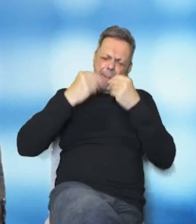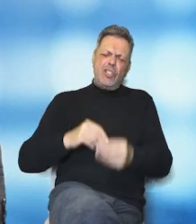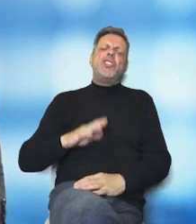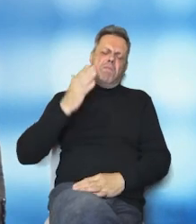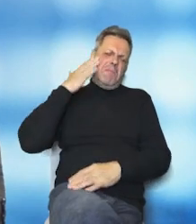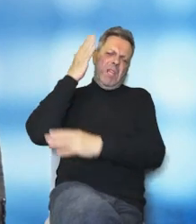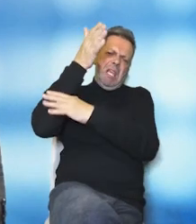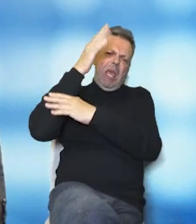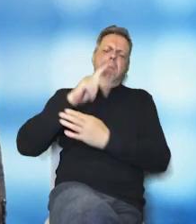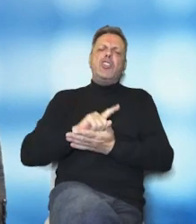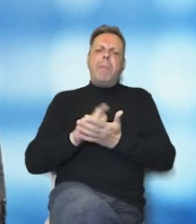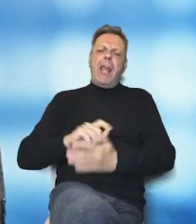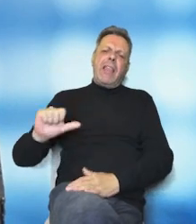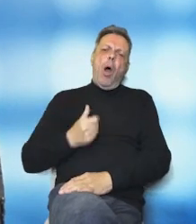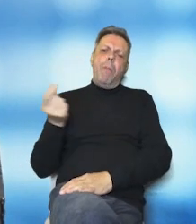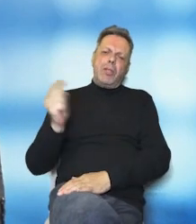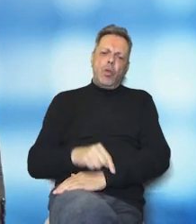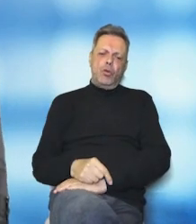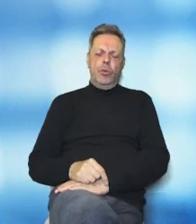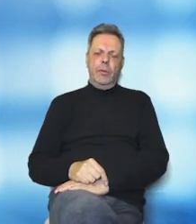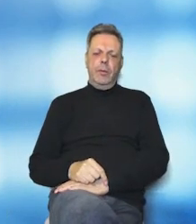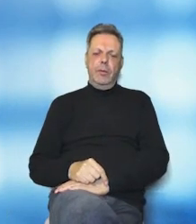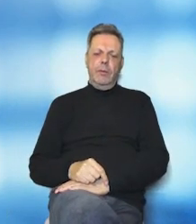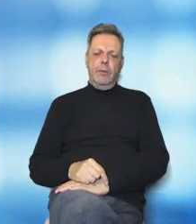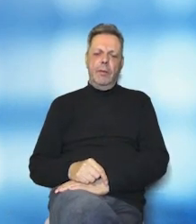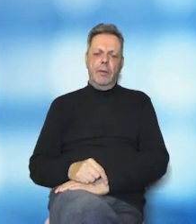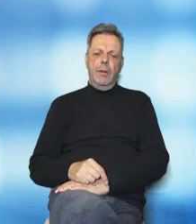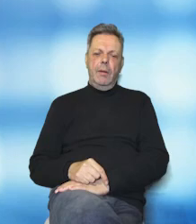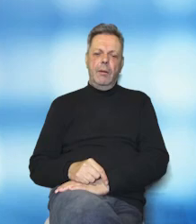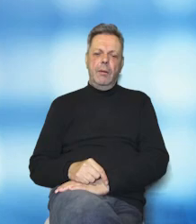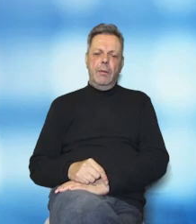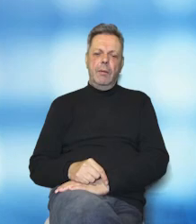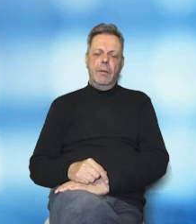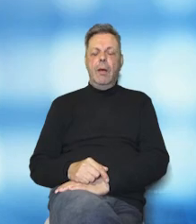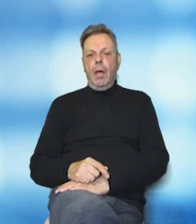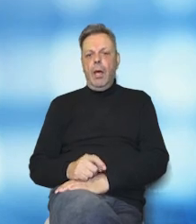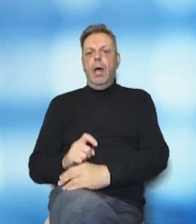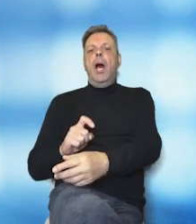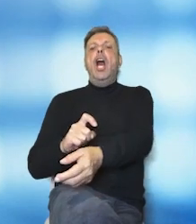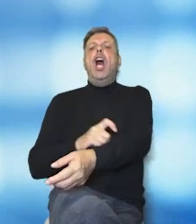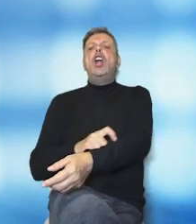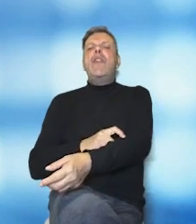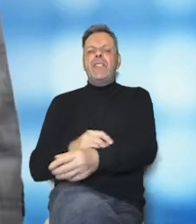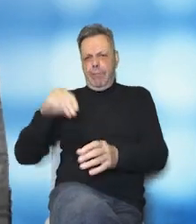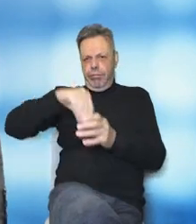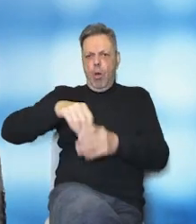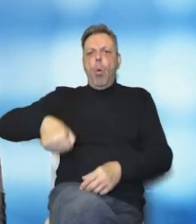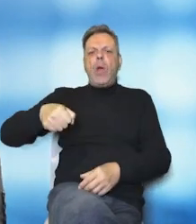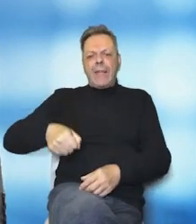prilike da opet dođu. Znači, kako ono kaže, u živce, u kanticu za starije